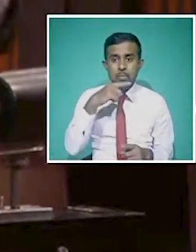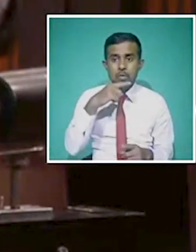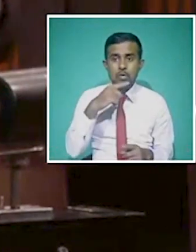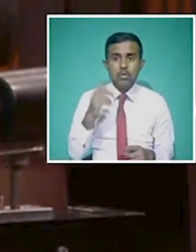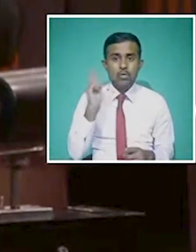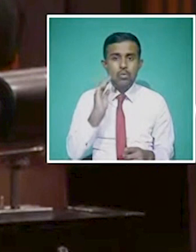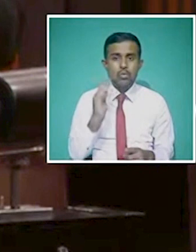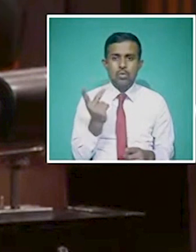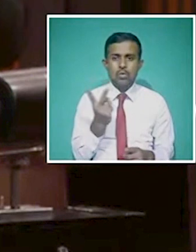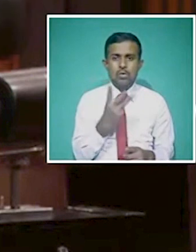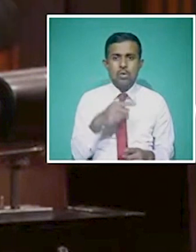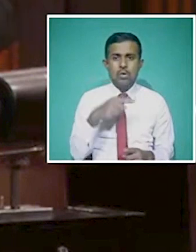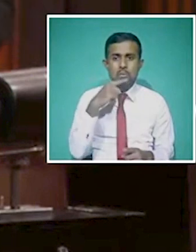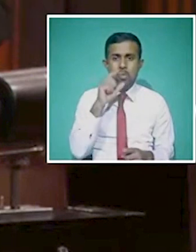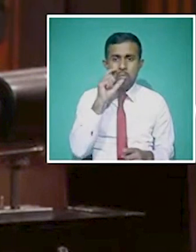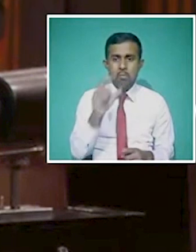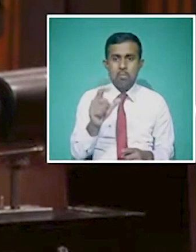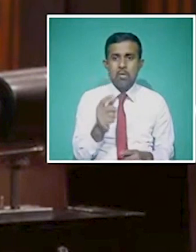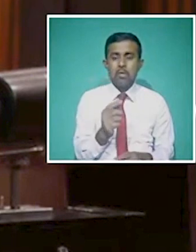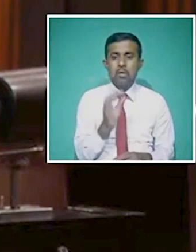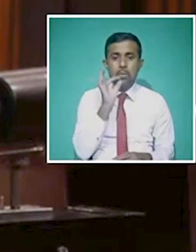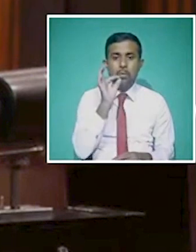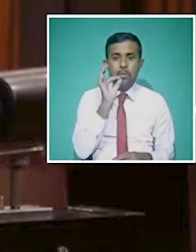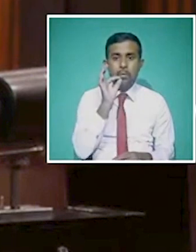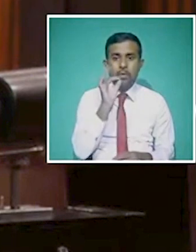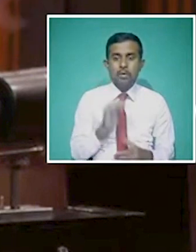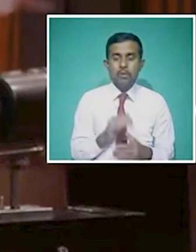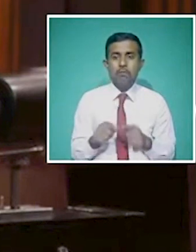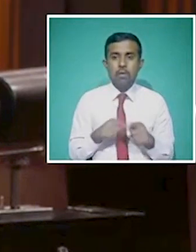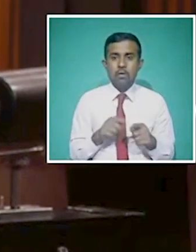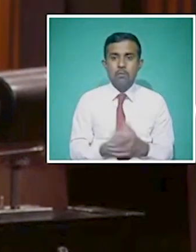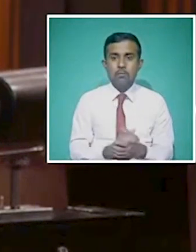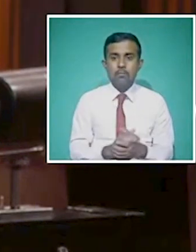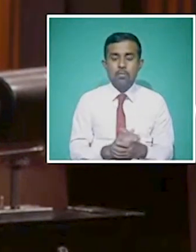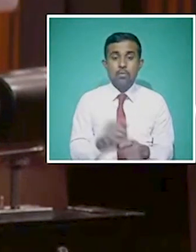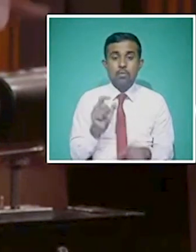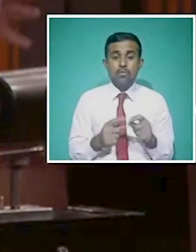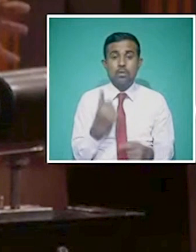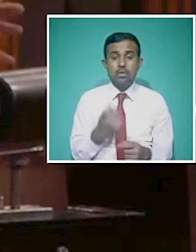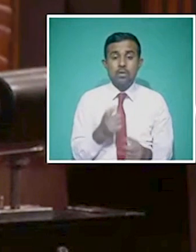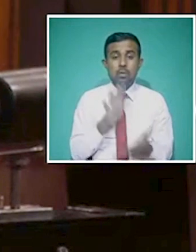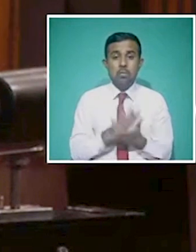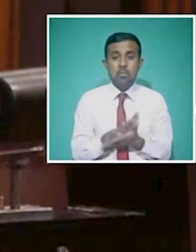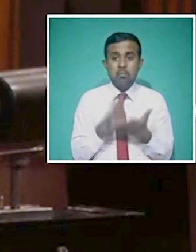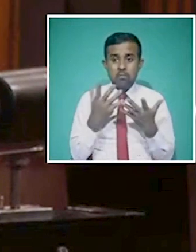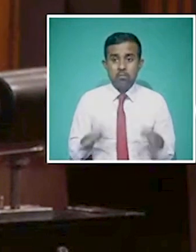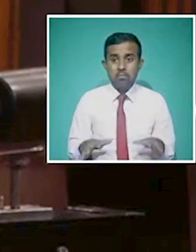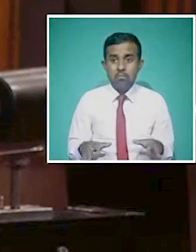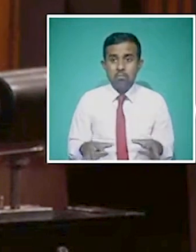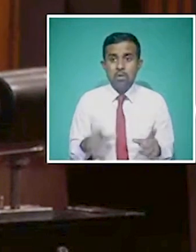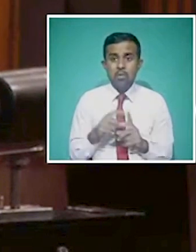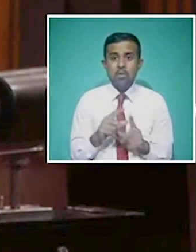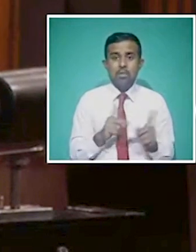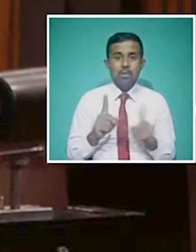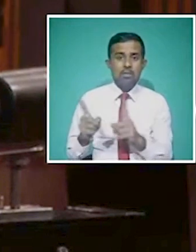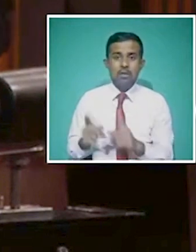සුද්ද දෙතුන් දෙනෙක් ඉන්නවා බීච් එක බලන් ඉන්නවා ජූස් එකක් බොනවා ෂැම්පෙන් ග්ලාස් එකක් බොනවා එහෙම තියෙනවනේ මේ සුද්ද 1000ක් විතර බීච් පාටි දාලා ඉවරලා මේ ඩොලර් 10